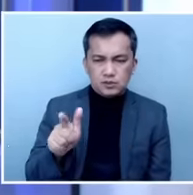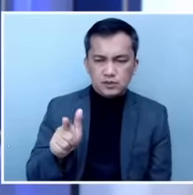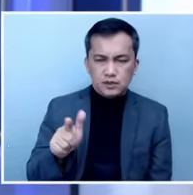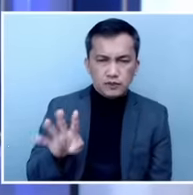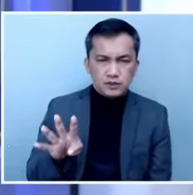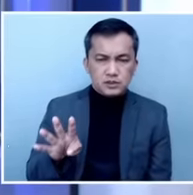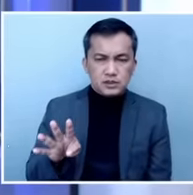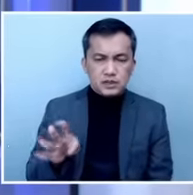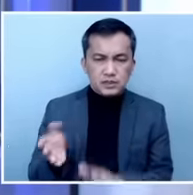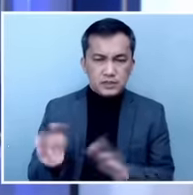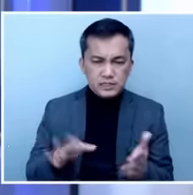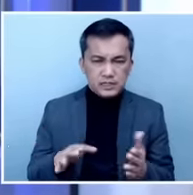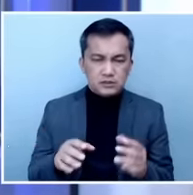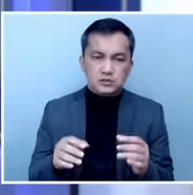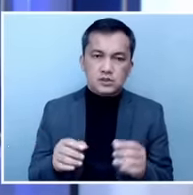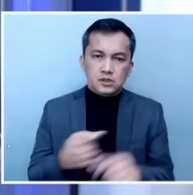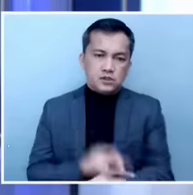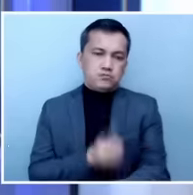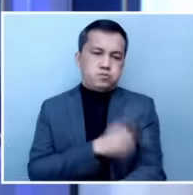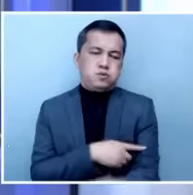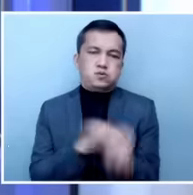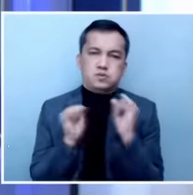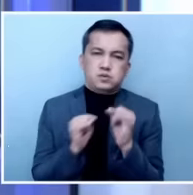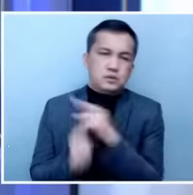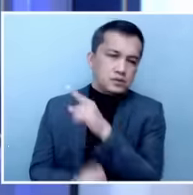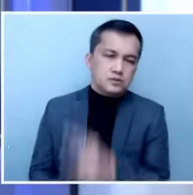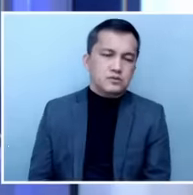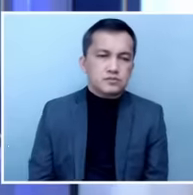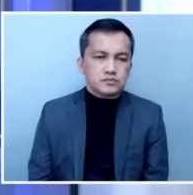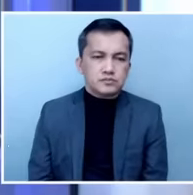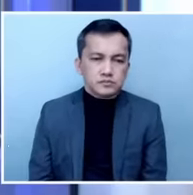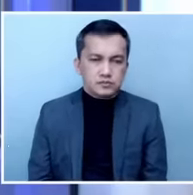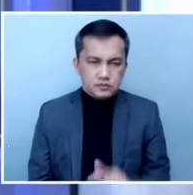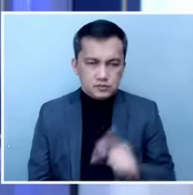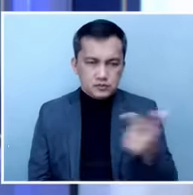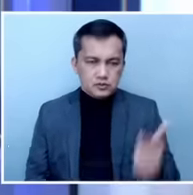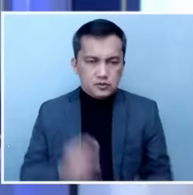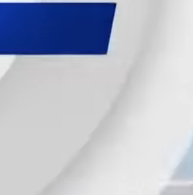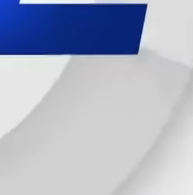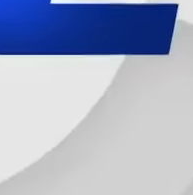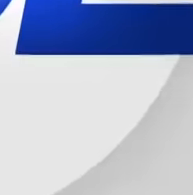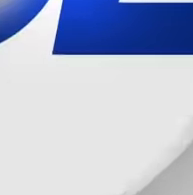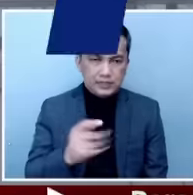sa matinding taglamig na nararanasan doon. Nagpapatrol, Don Tagala.